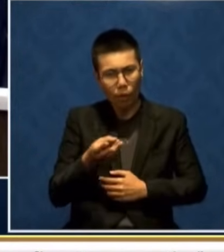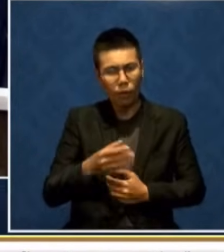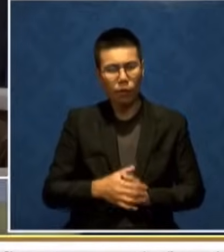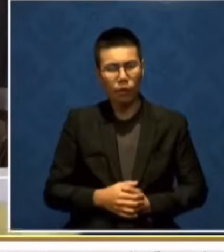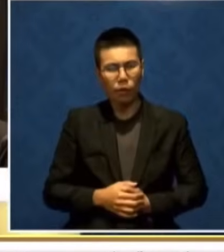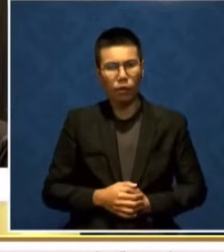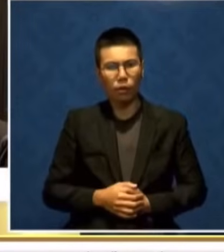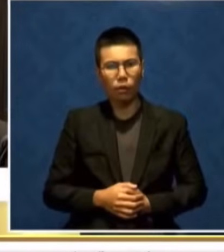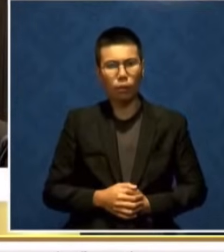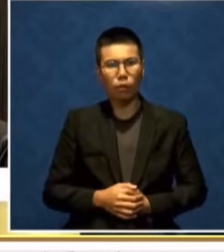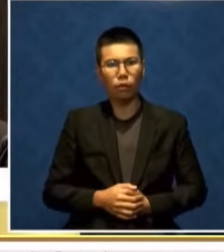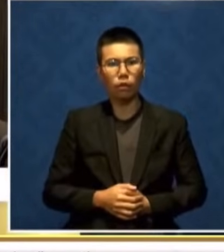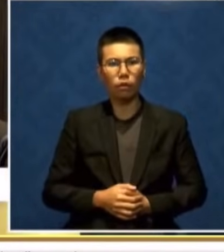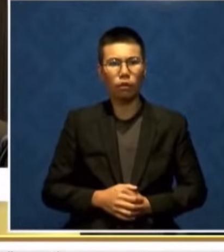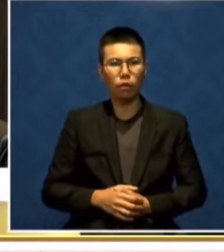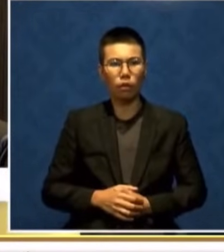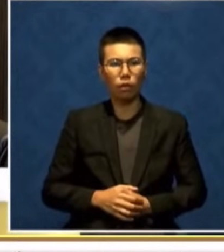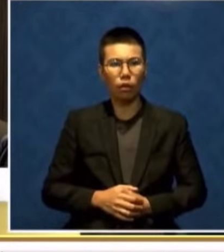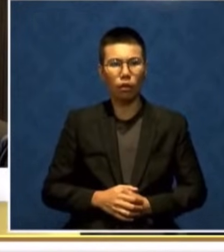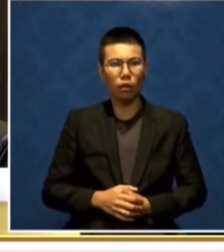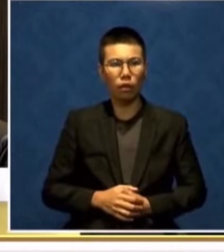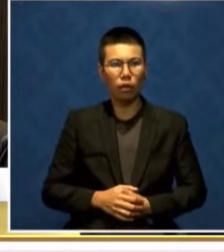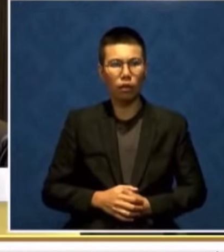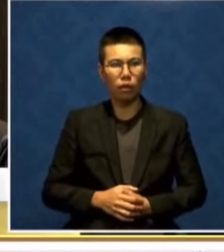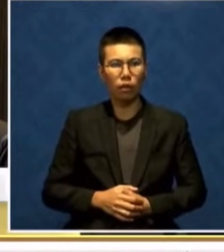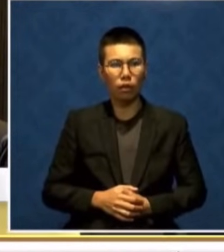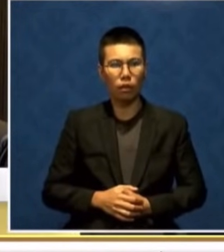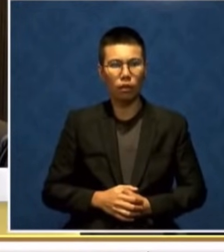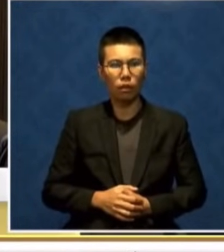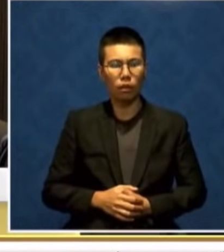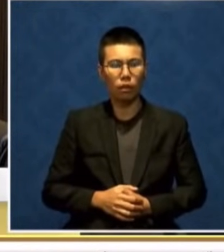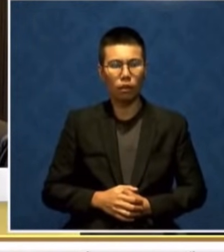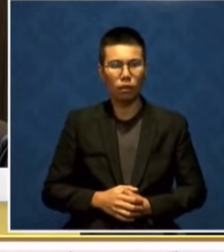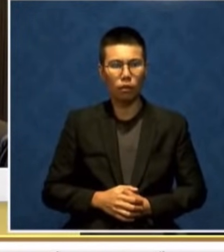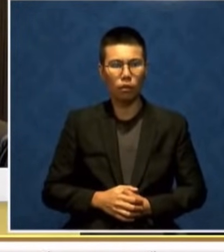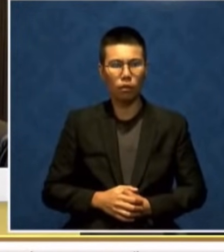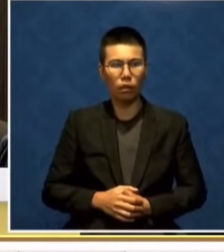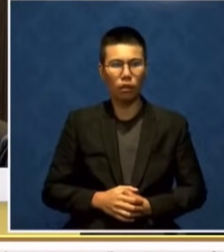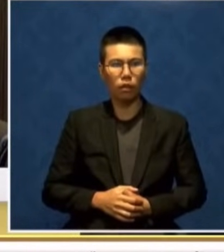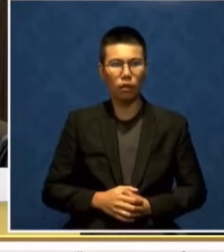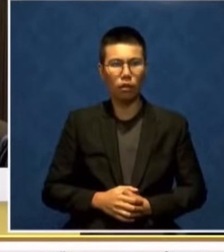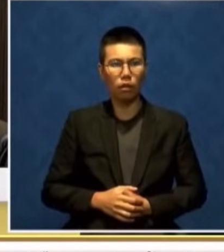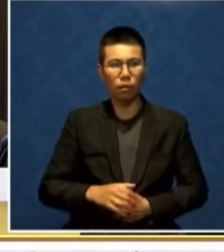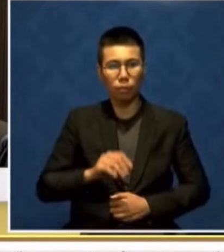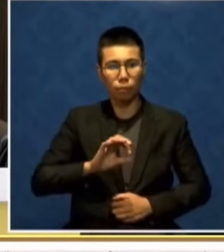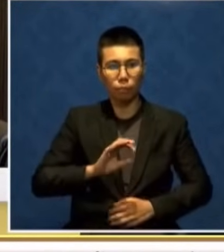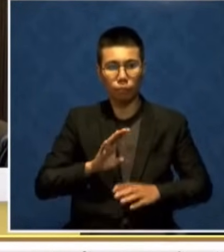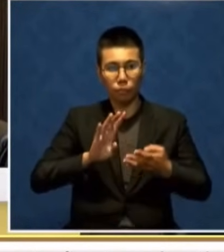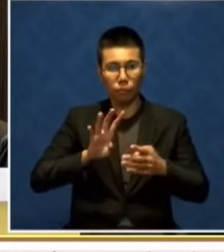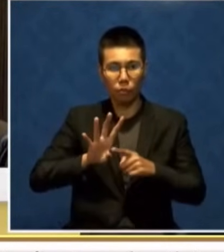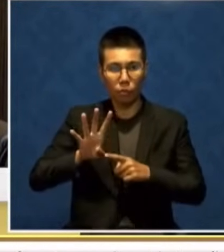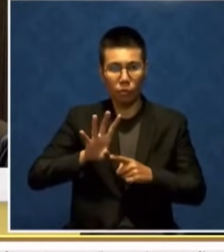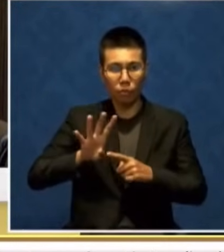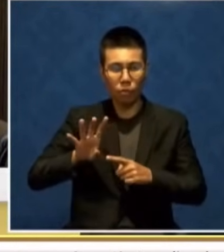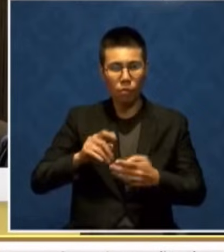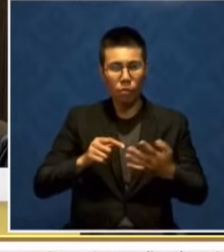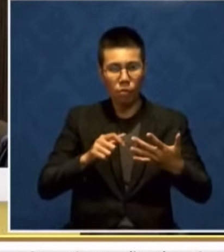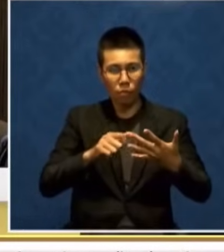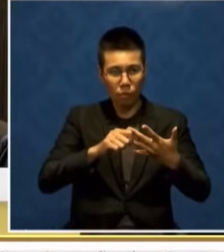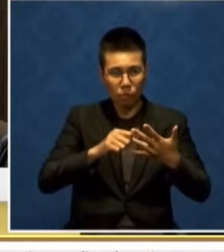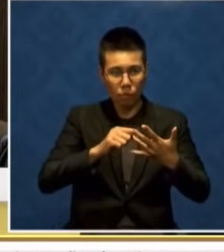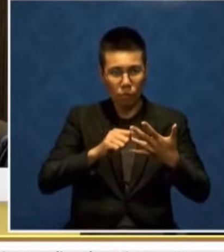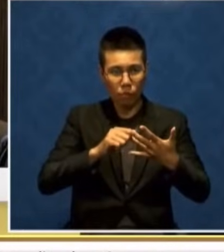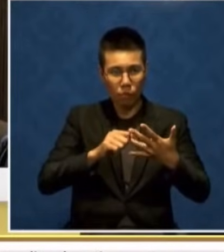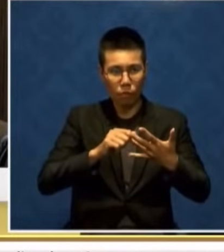3กระดุมเม็ดที่ 4ท่านประธานรัฐบาลควรส่งเสริมให้ตำรวจ